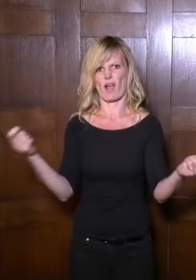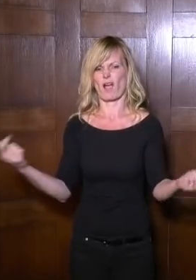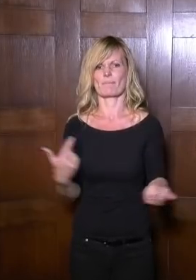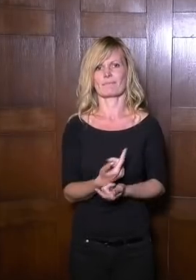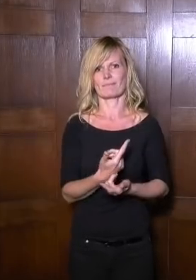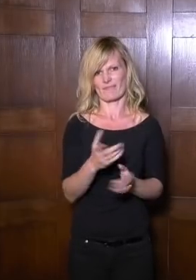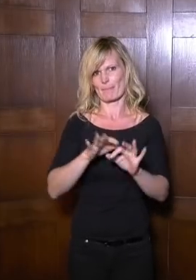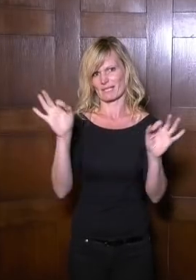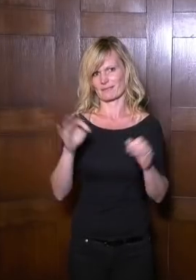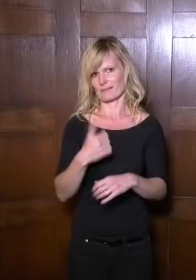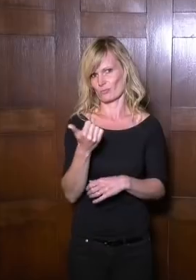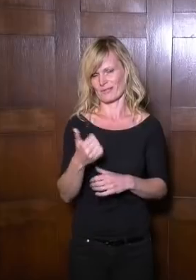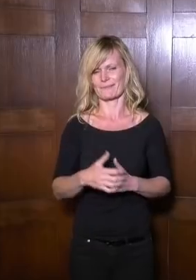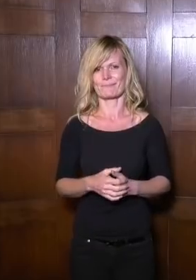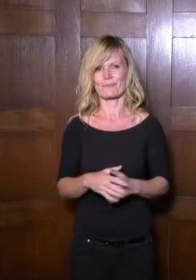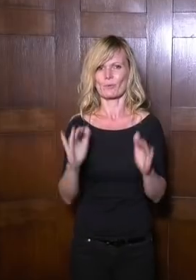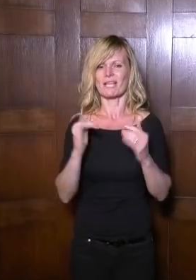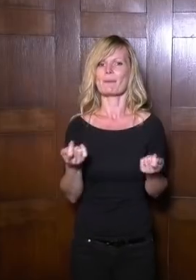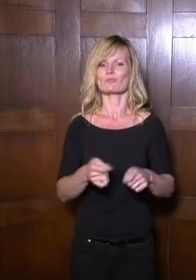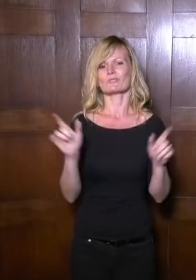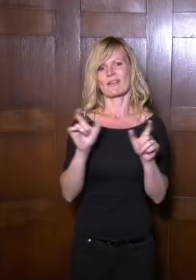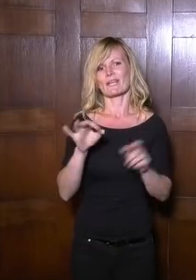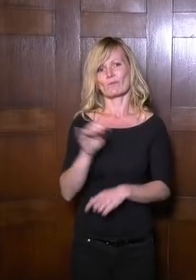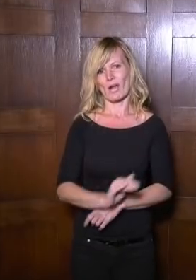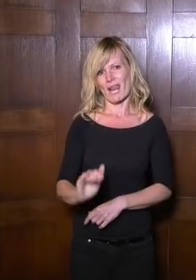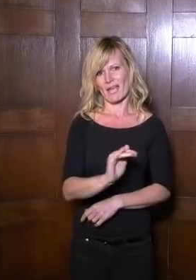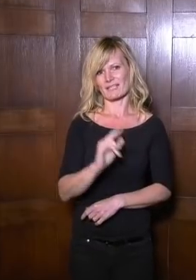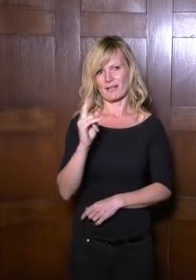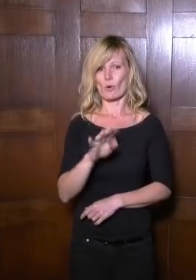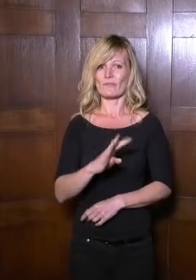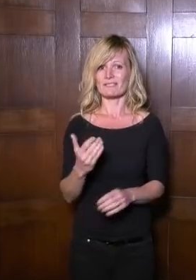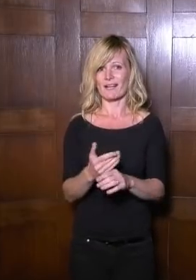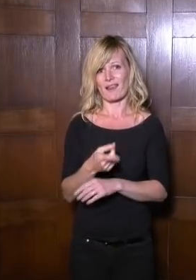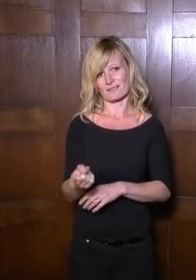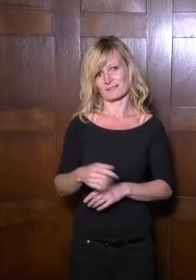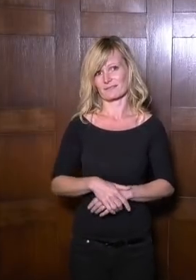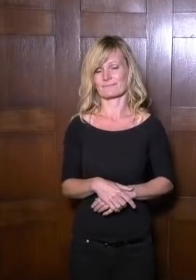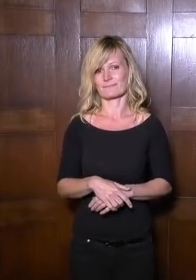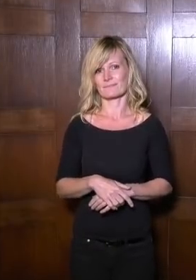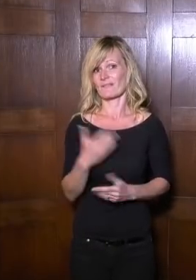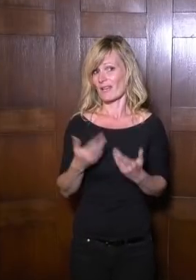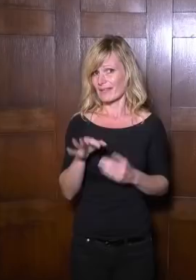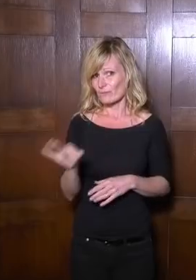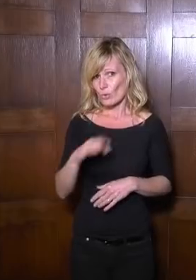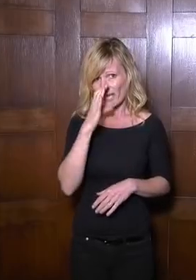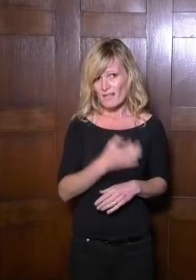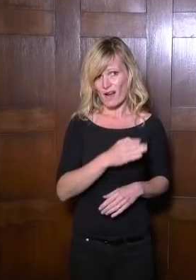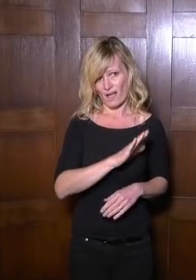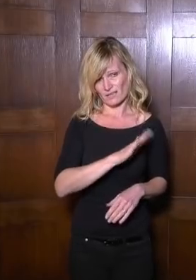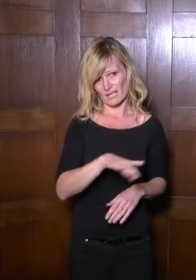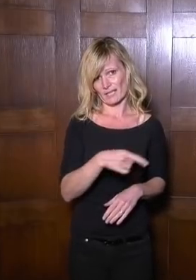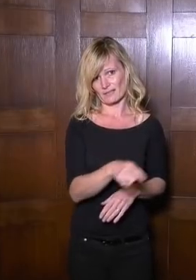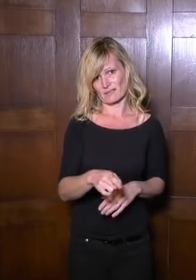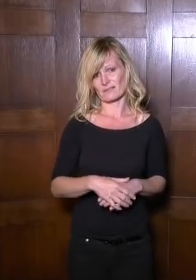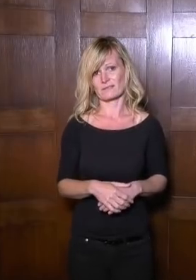super. Und die Abschlussfeiern auch für die Kleinen, für die Viertklässler und auch vielleicht sogar für die Kindergartenkinder, dass